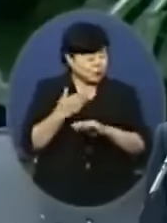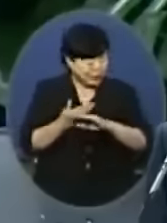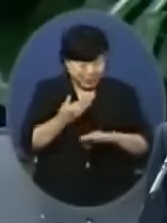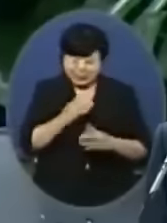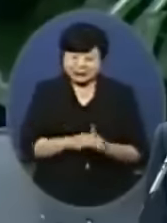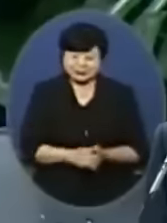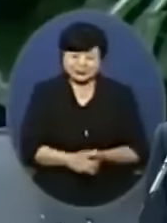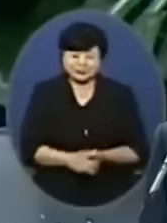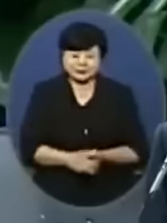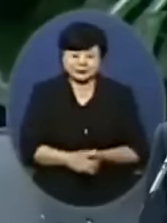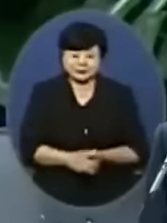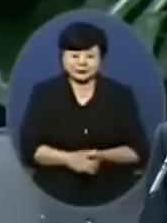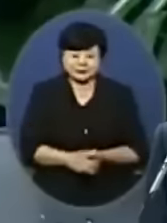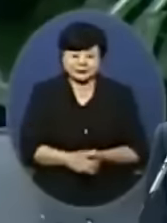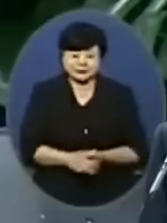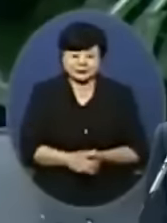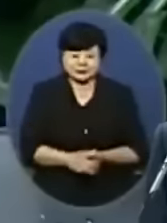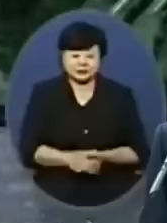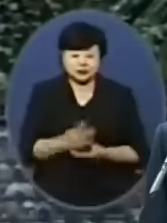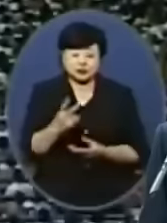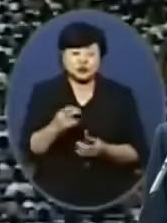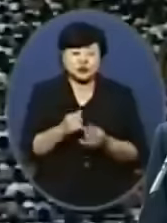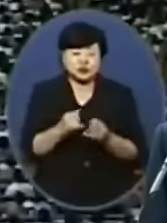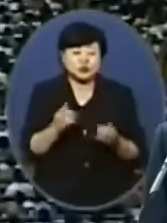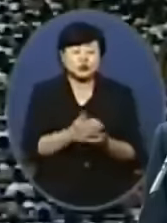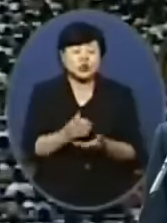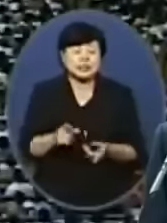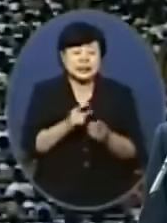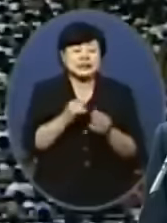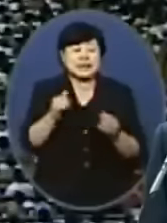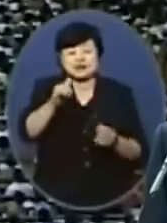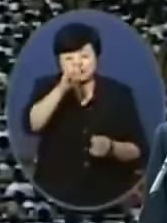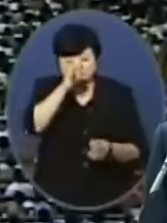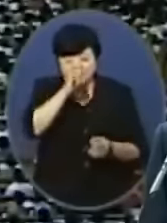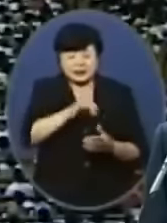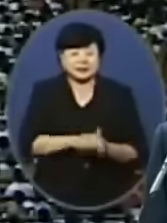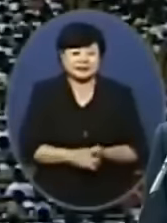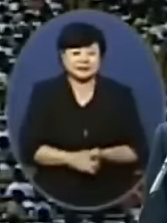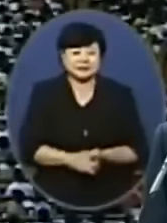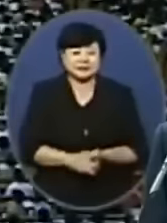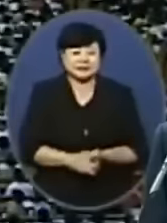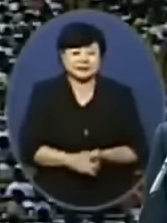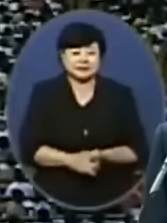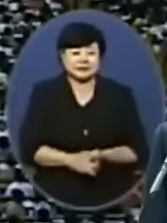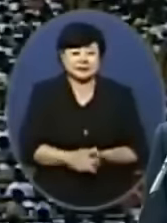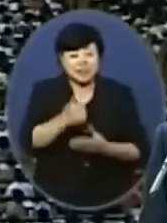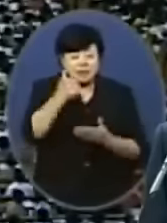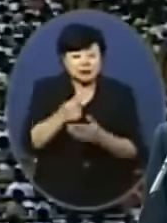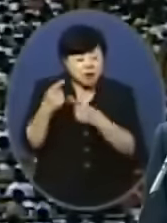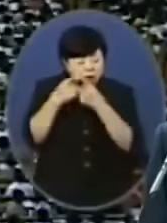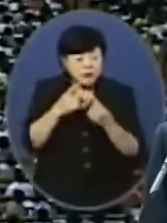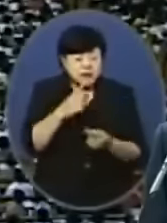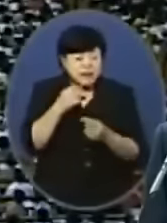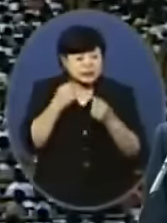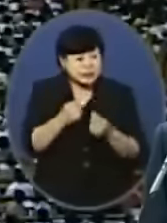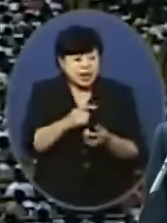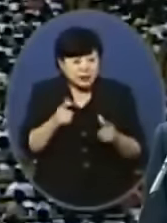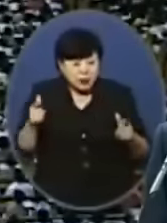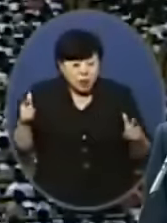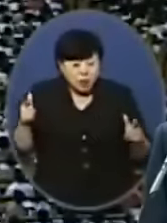것이 달라져서 두 종류의 사람이 세상에 산다고 말할 수 있는 것입니다. 죄와 허물만 사는 것이